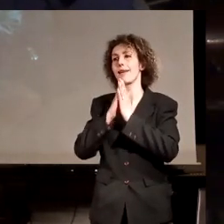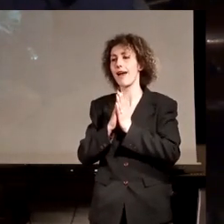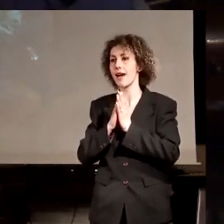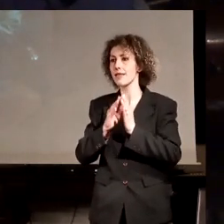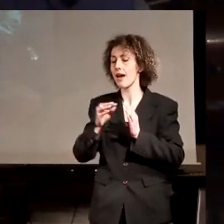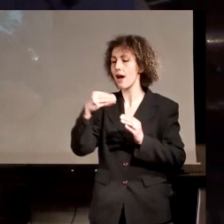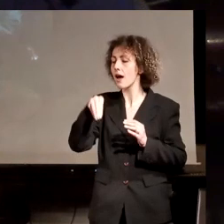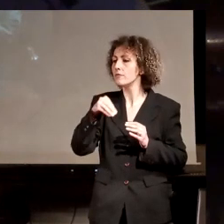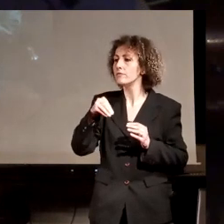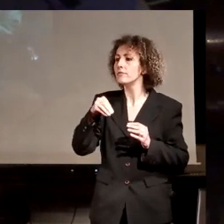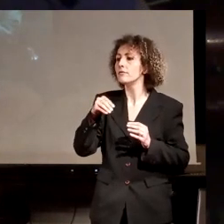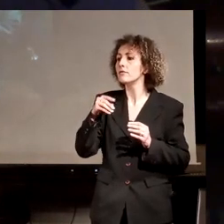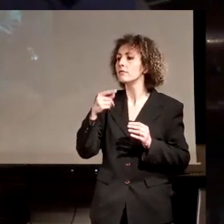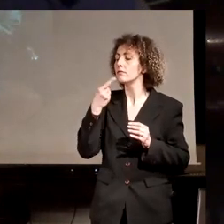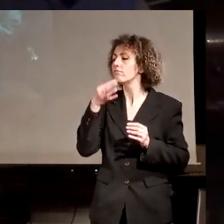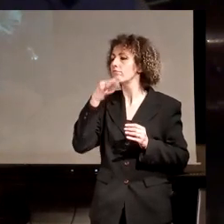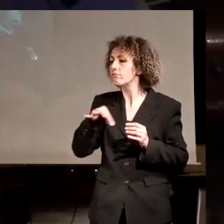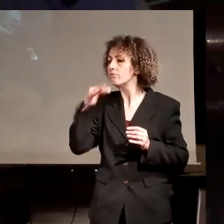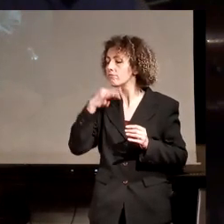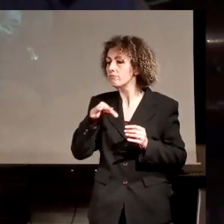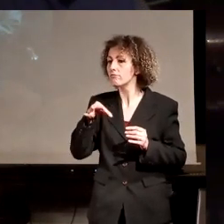volevo portare dei un